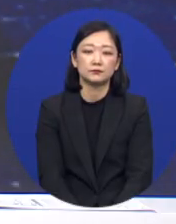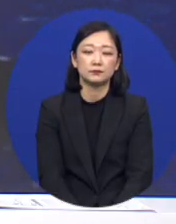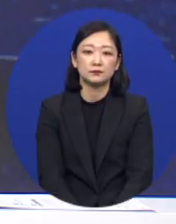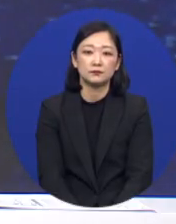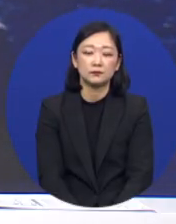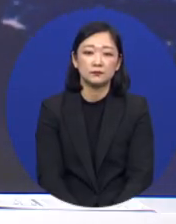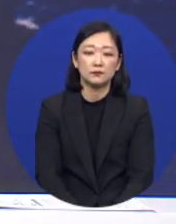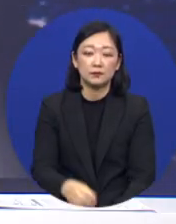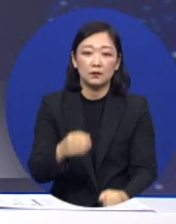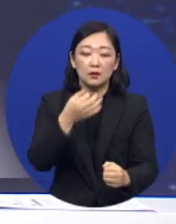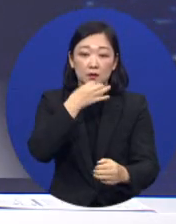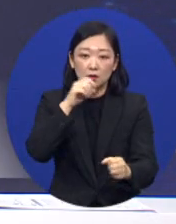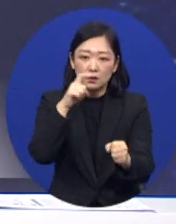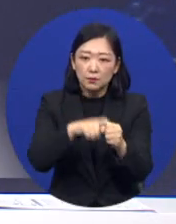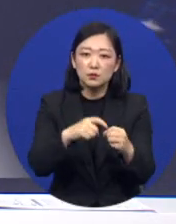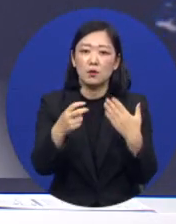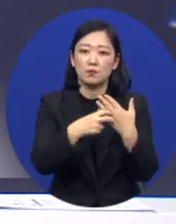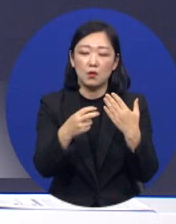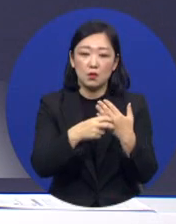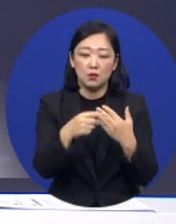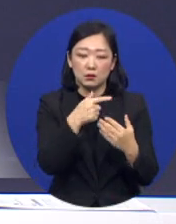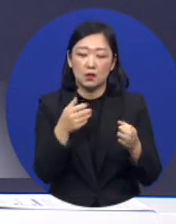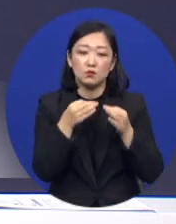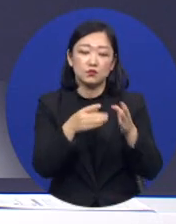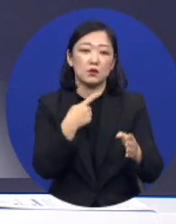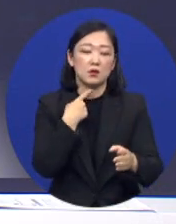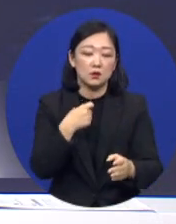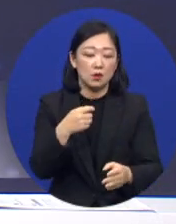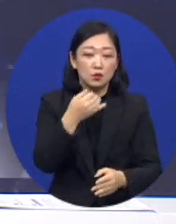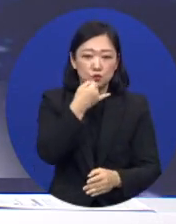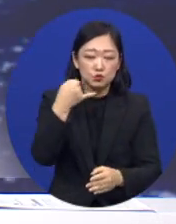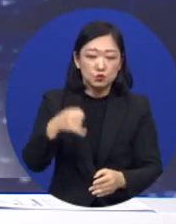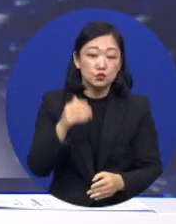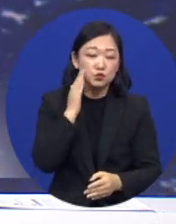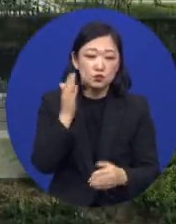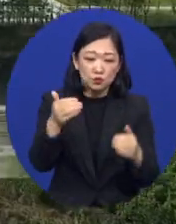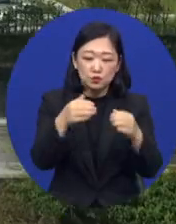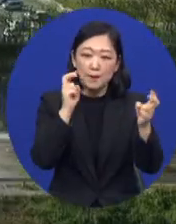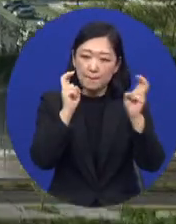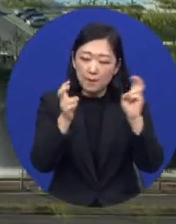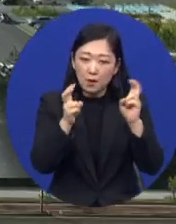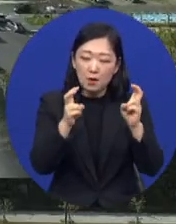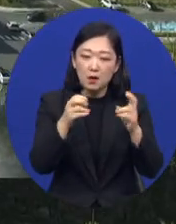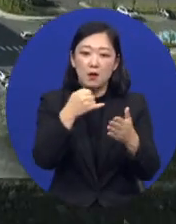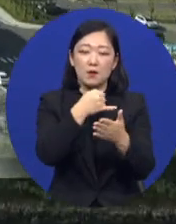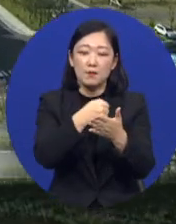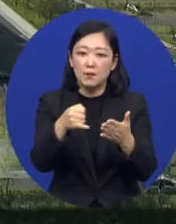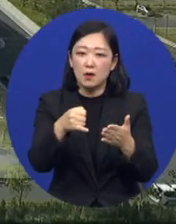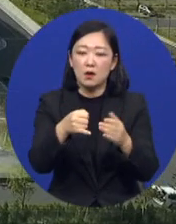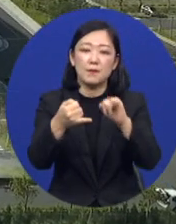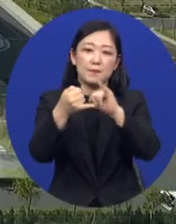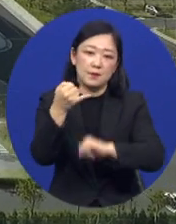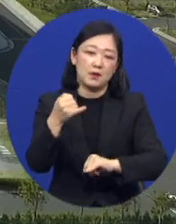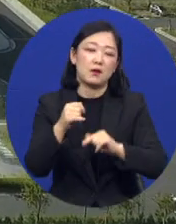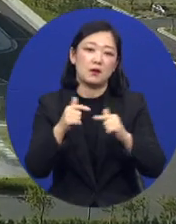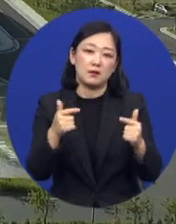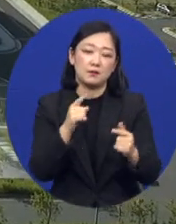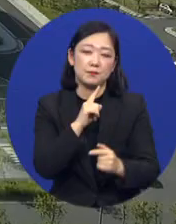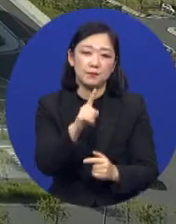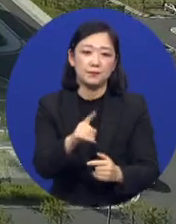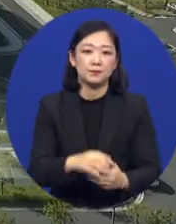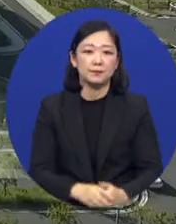제주의 영리병원 설립 등 대규모 투자를 추진했던 중국 녹지그룹이 회사채 채무 불이행을 선언했습니다.